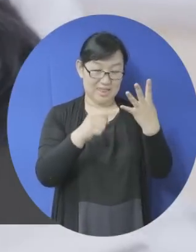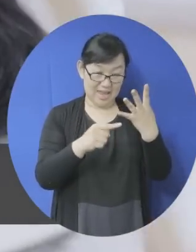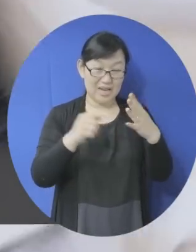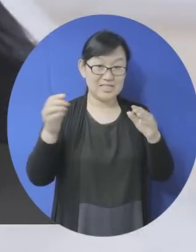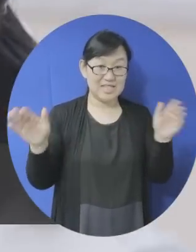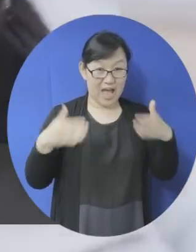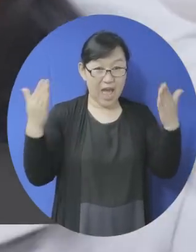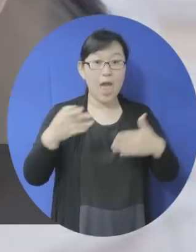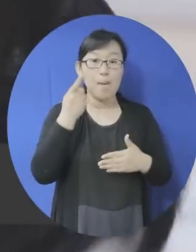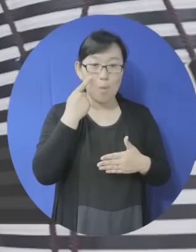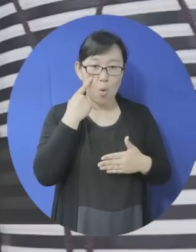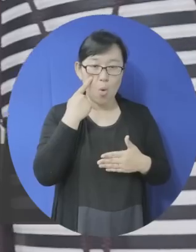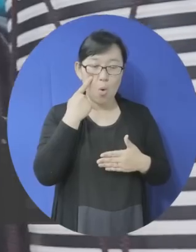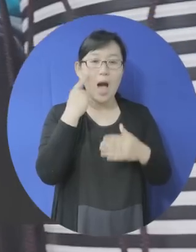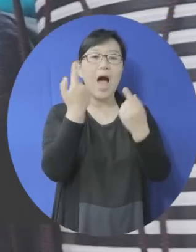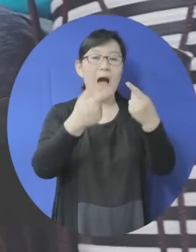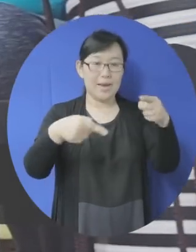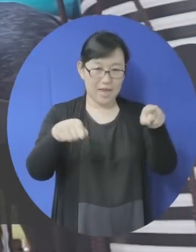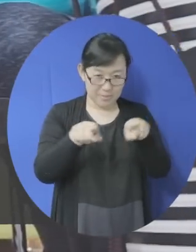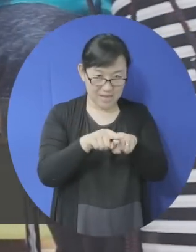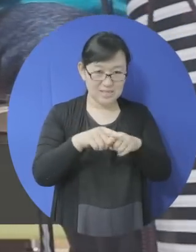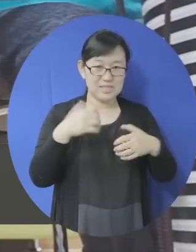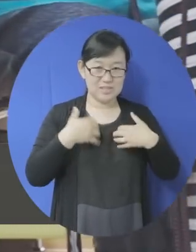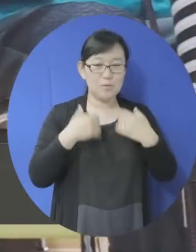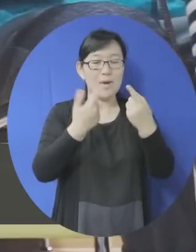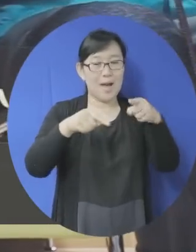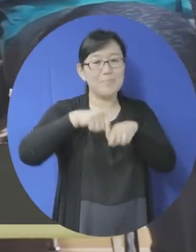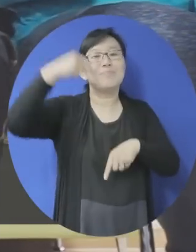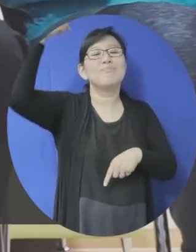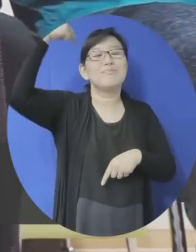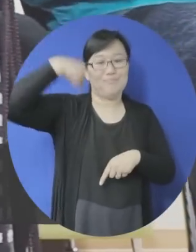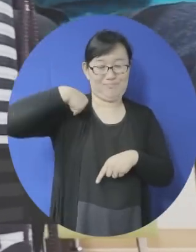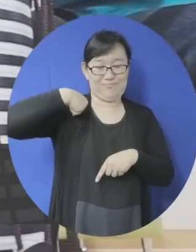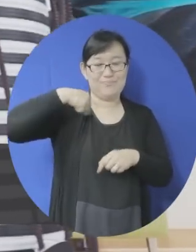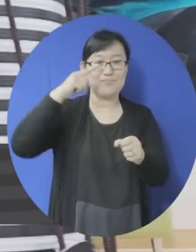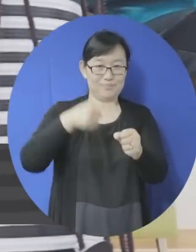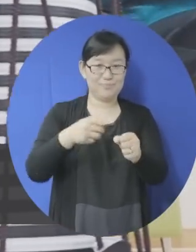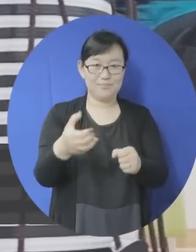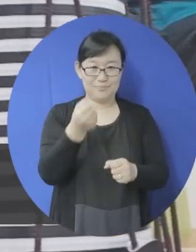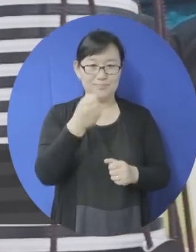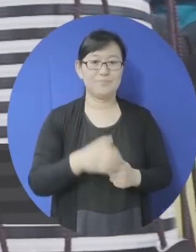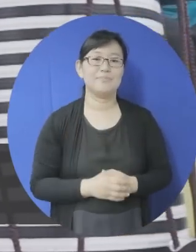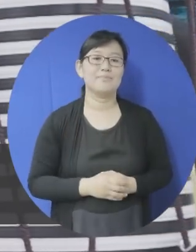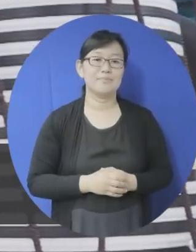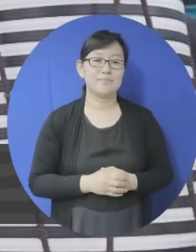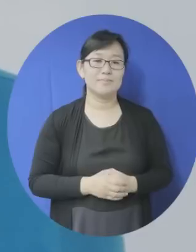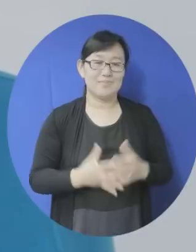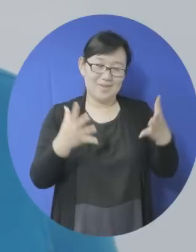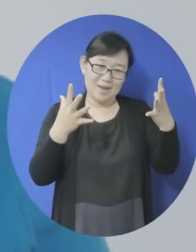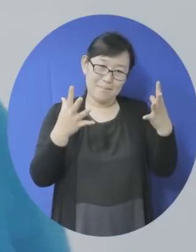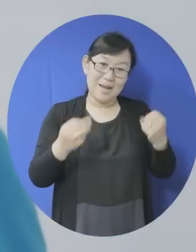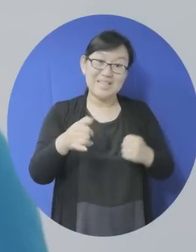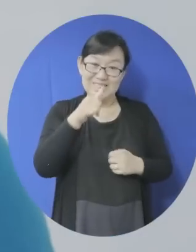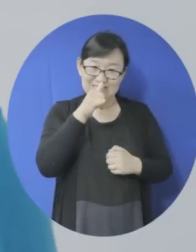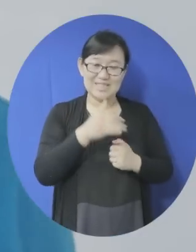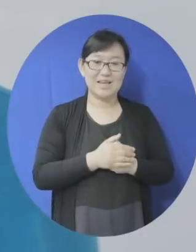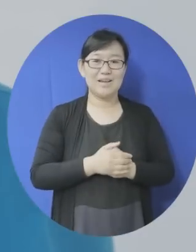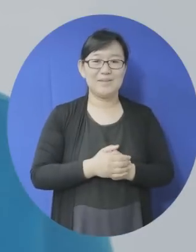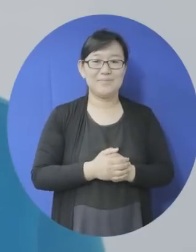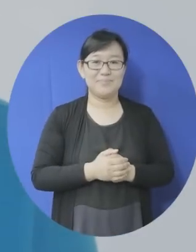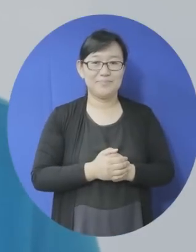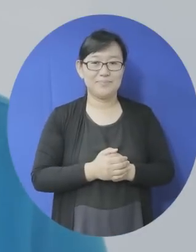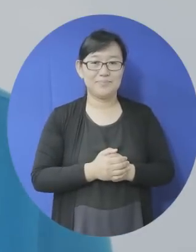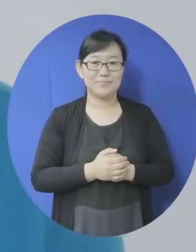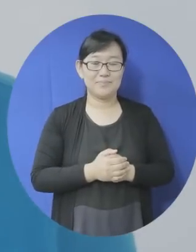가지 악기를 모두 다루어서 연주를 하여 함께하는 즐거움을 누리게 하는 데 있습니다. 많이